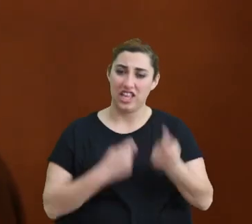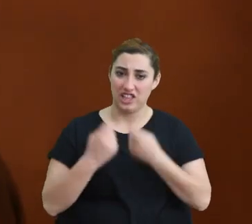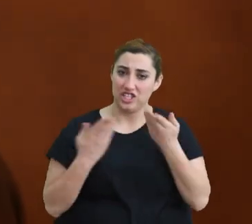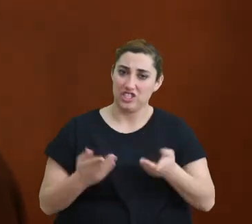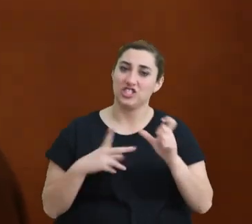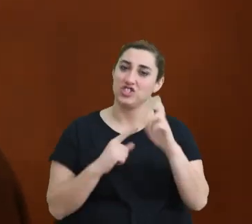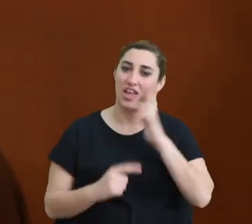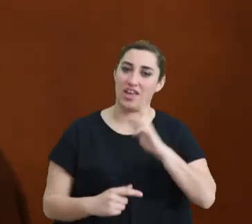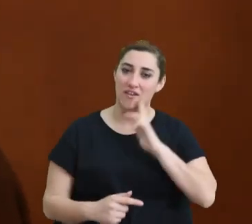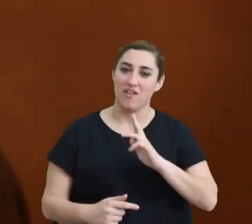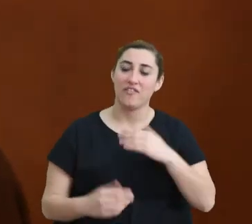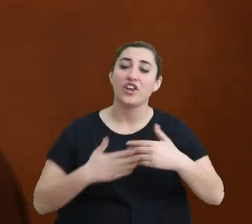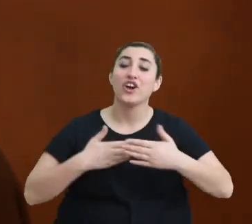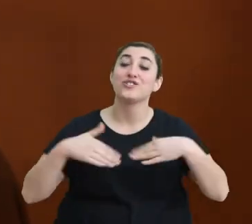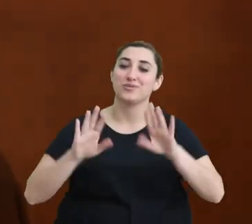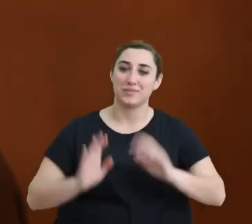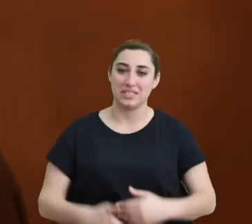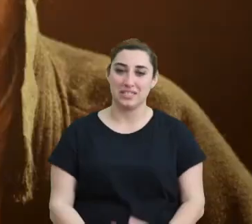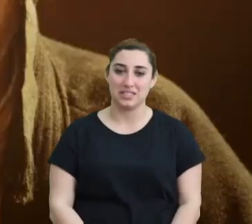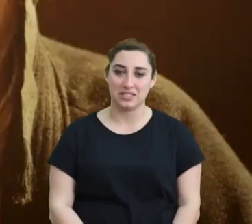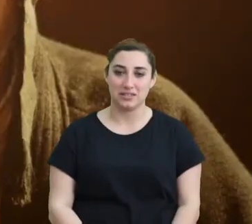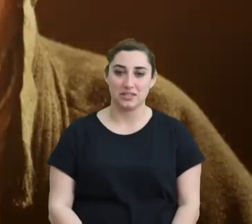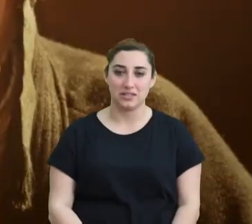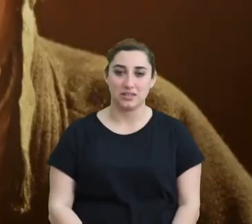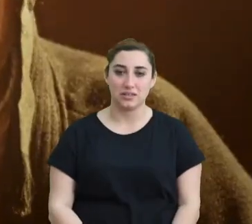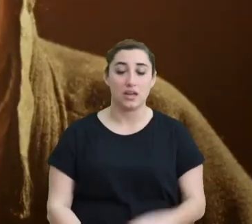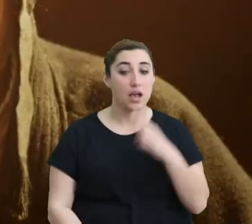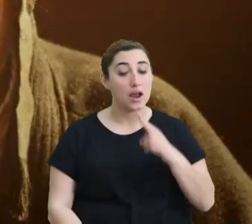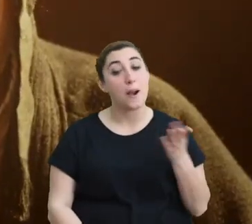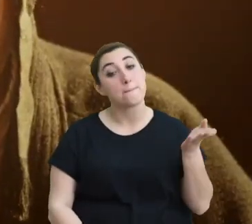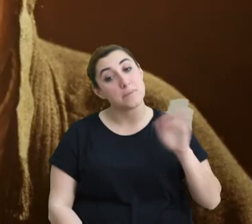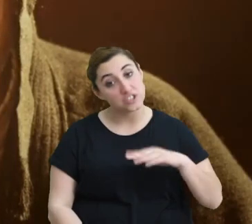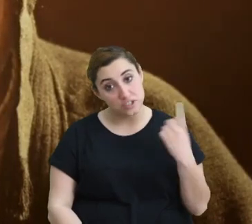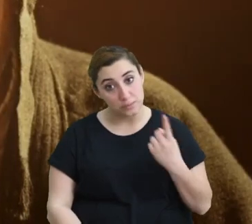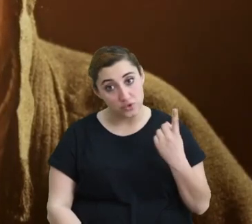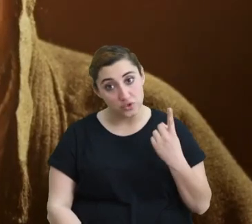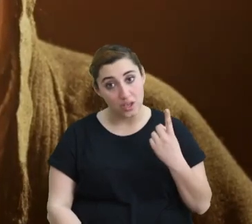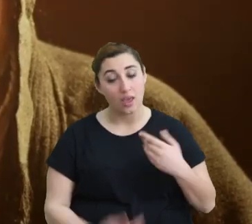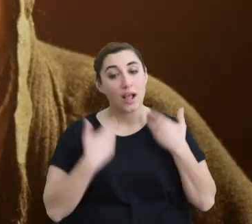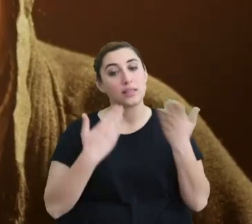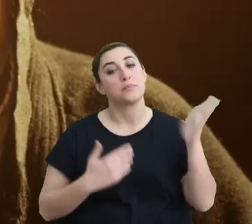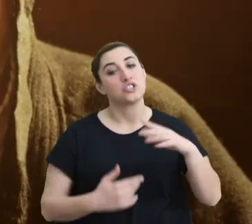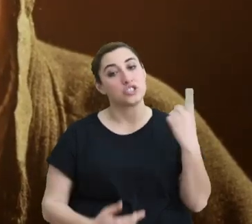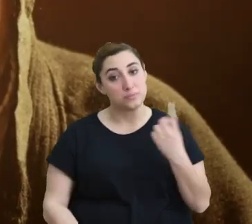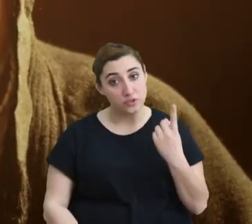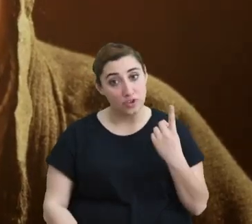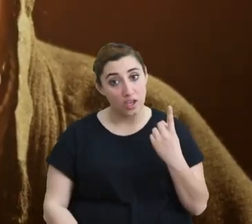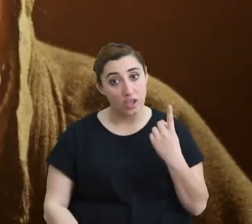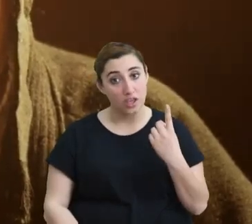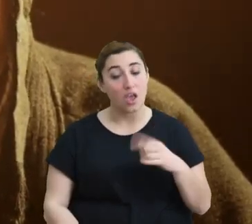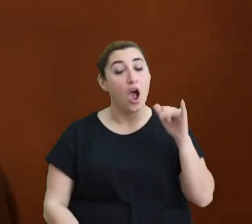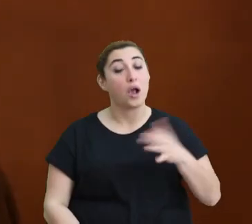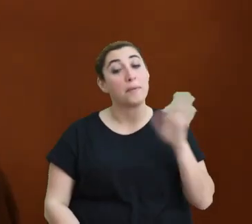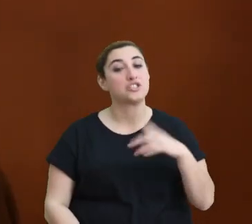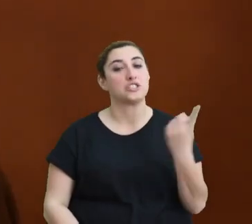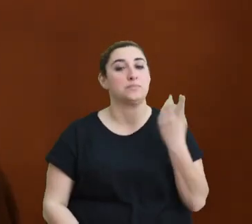işidir şeyh efendi. Karışmayasınız. Hüküm başka şey, kadı başka şey,